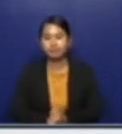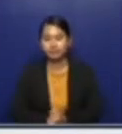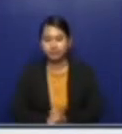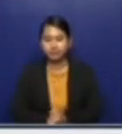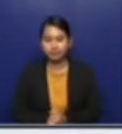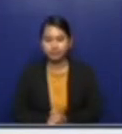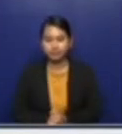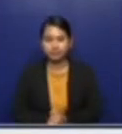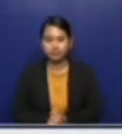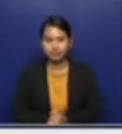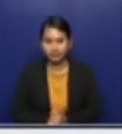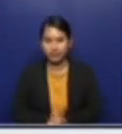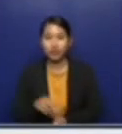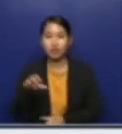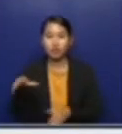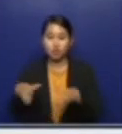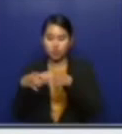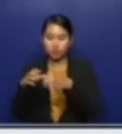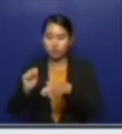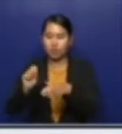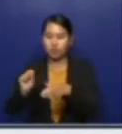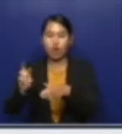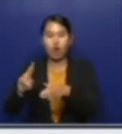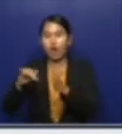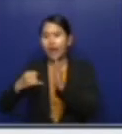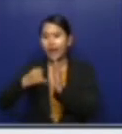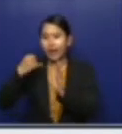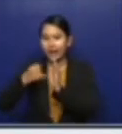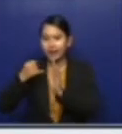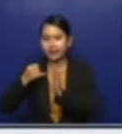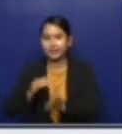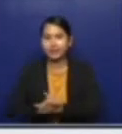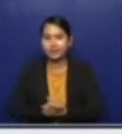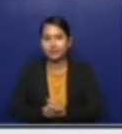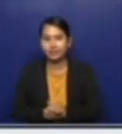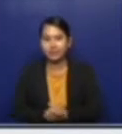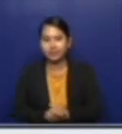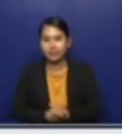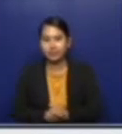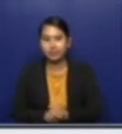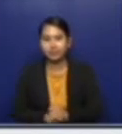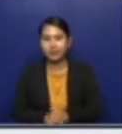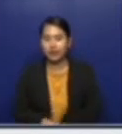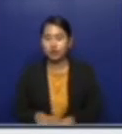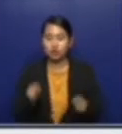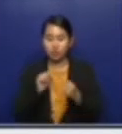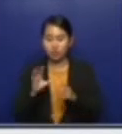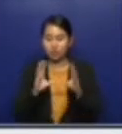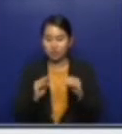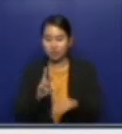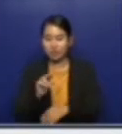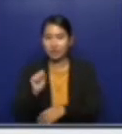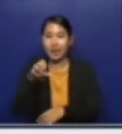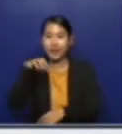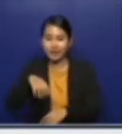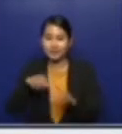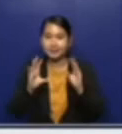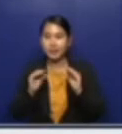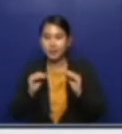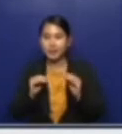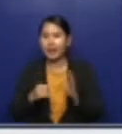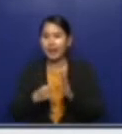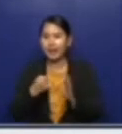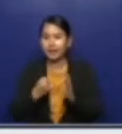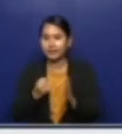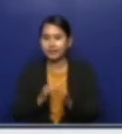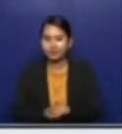ตั้งสสร.อันนี้เรียบง่ายใช้ระบบสภารรัฐสภาอันนี้เรียบง่ายตร